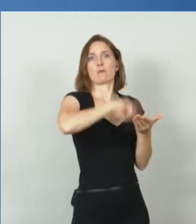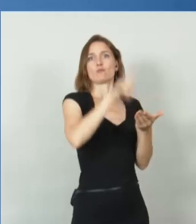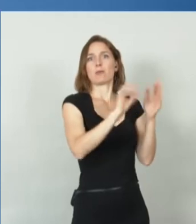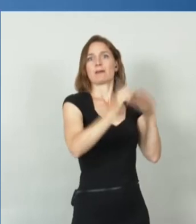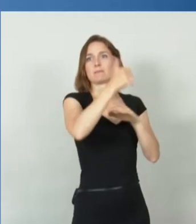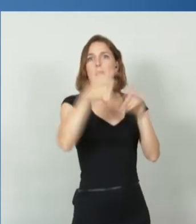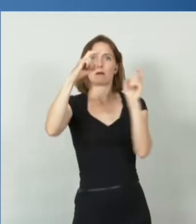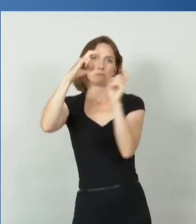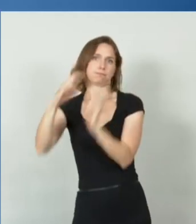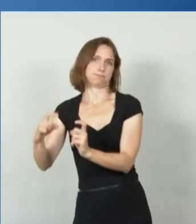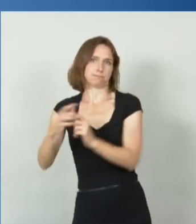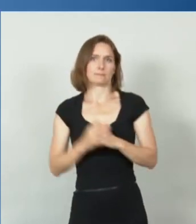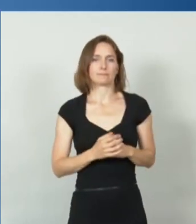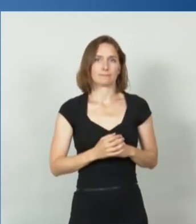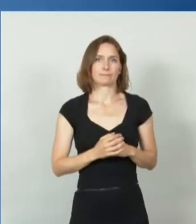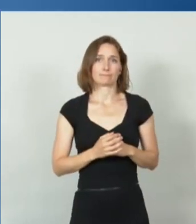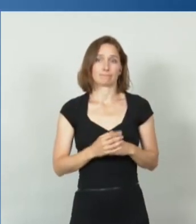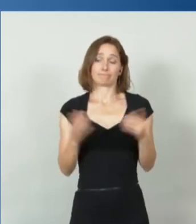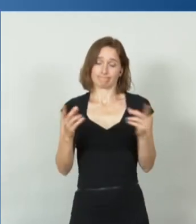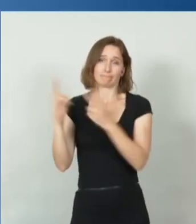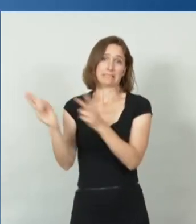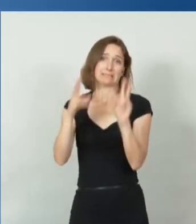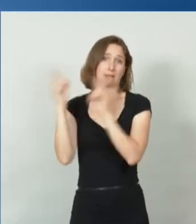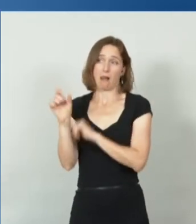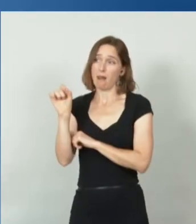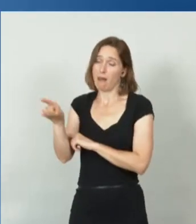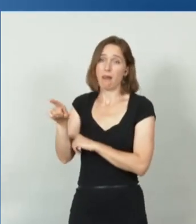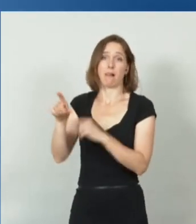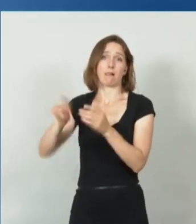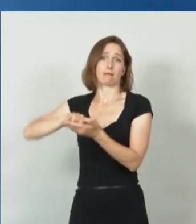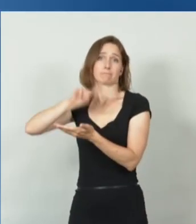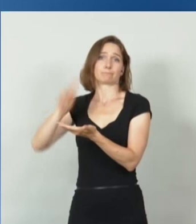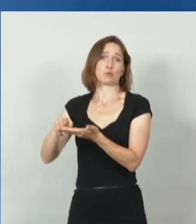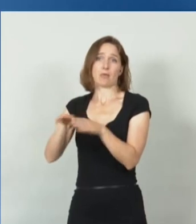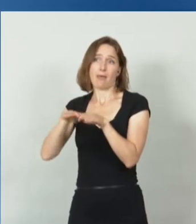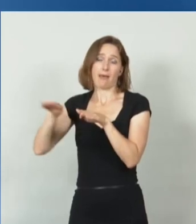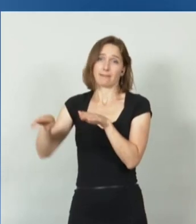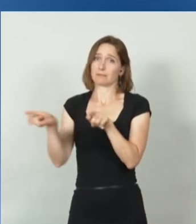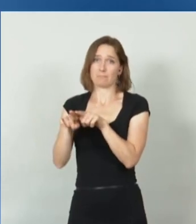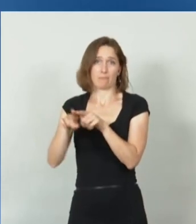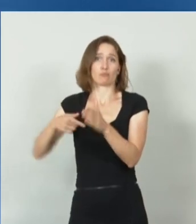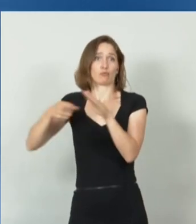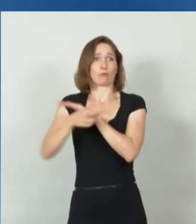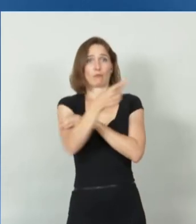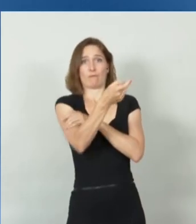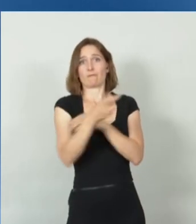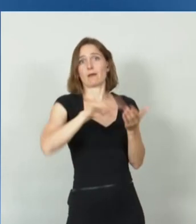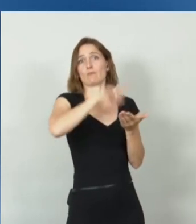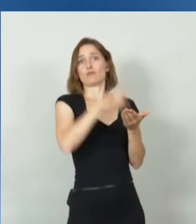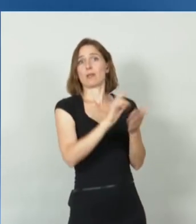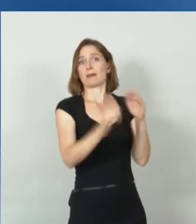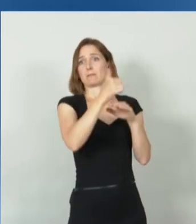ainsi que sur le budget annexe Mistral baisse de la subvention du budget principal de 100.000 euros régie lumière